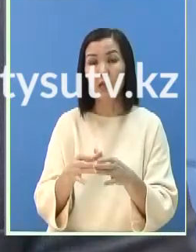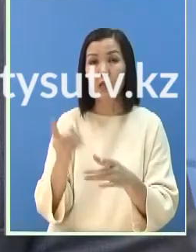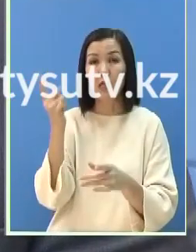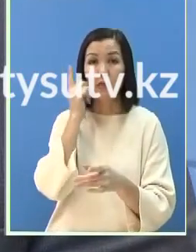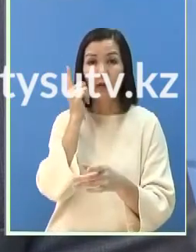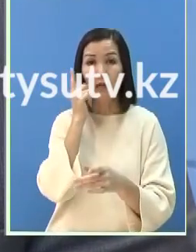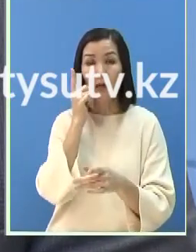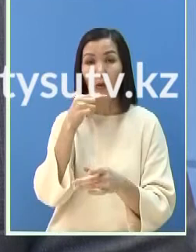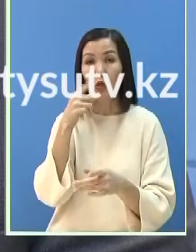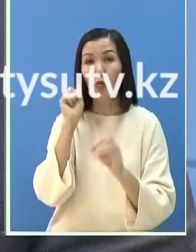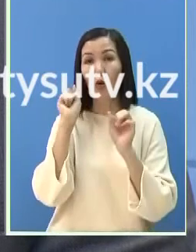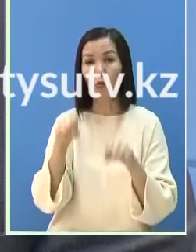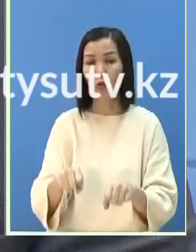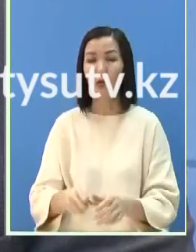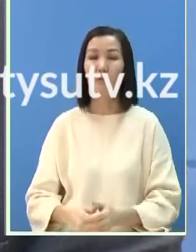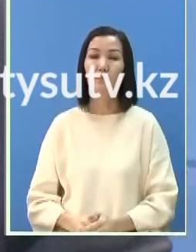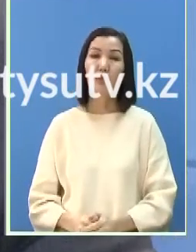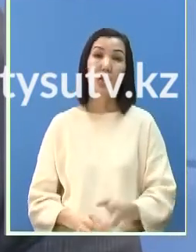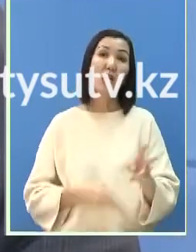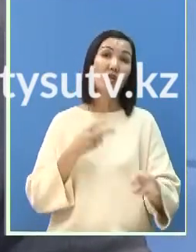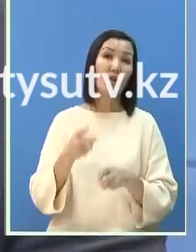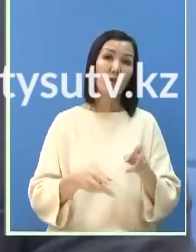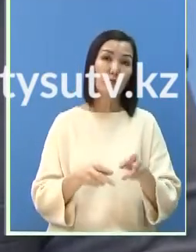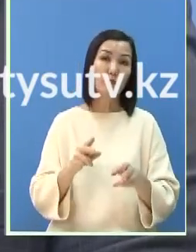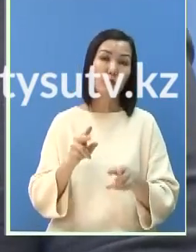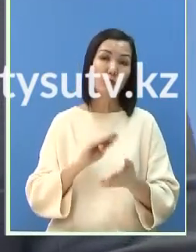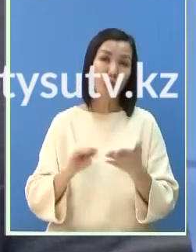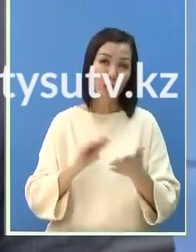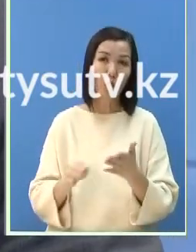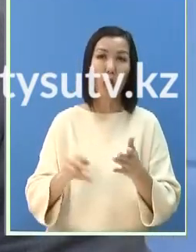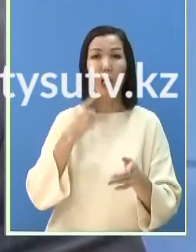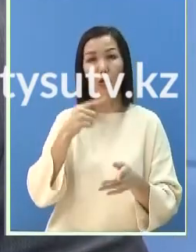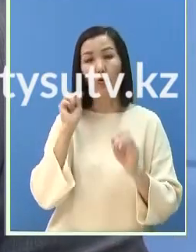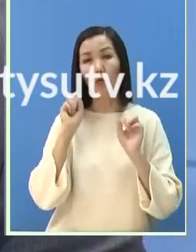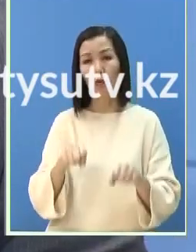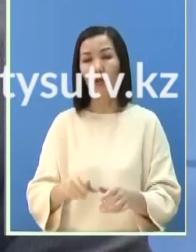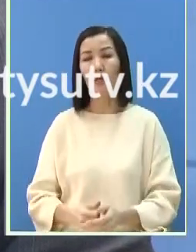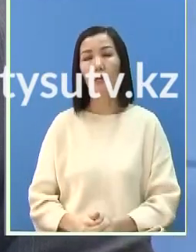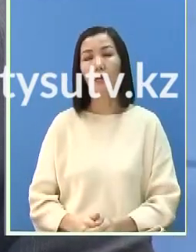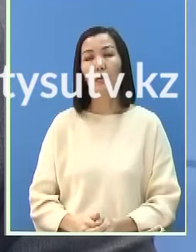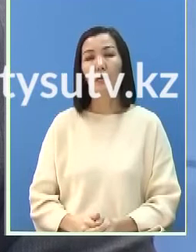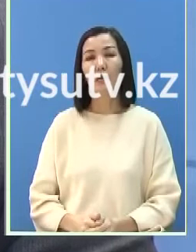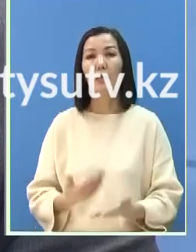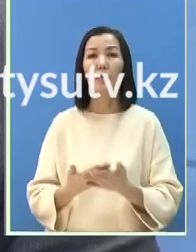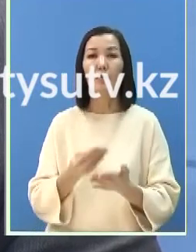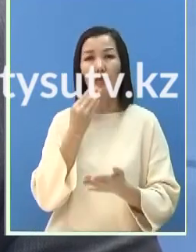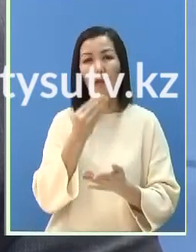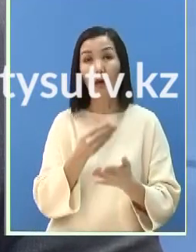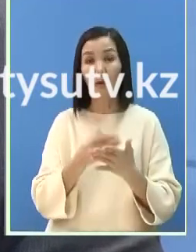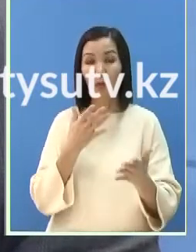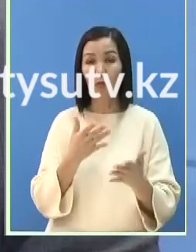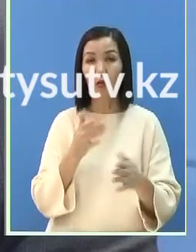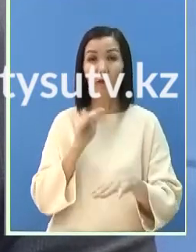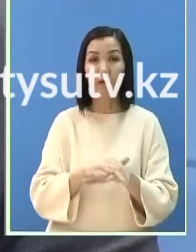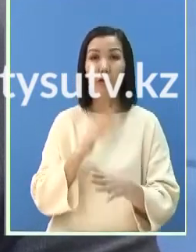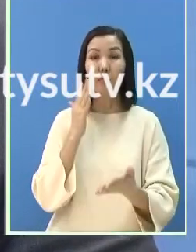хабарласып айтса болады. Яғни тұрғындар, иә? Иә, тұрғындар жаңағы өздерінің азық-түліктің бағасын көтеріп жіберді деген дәлел болса,